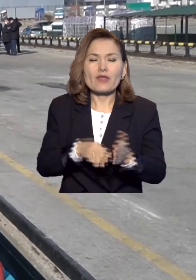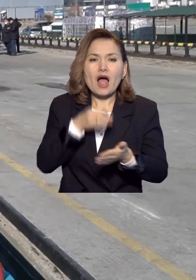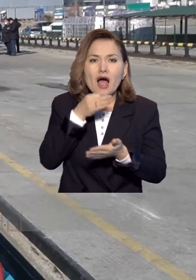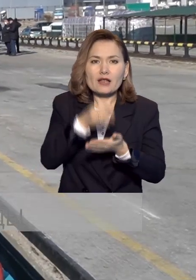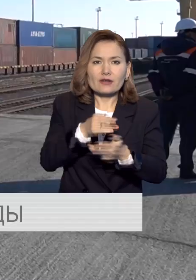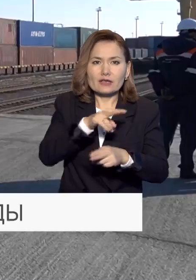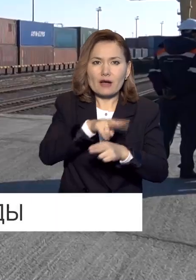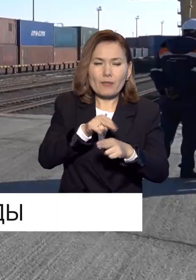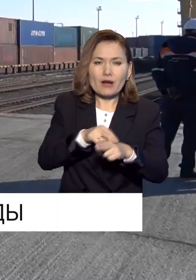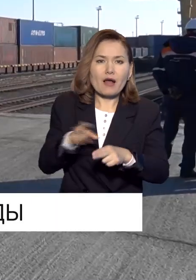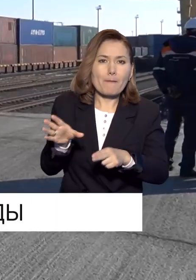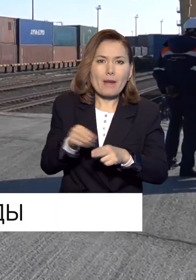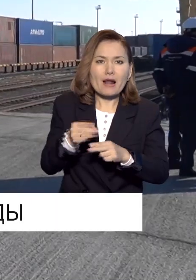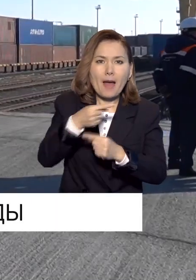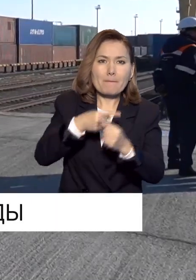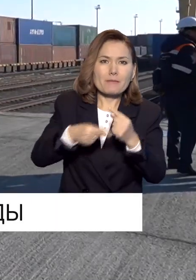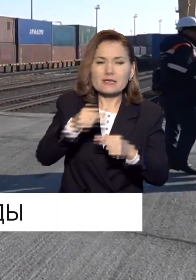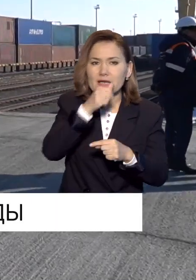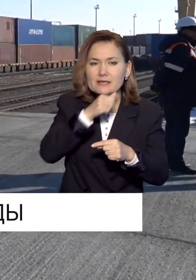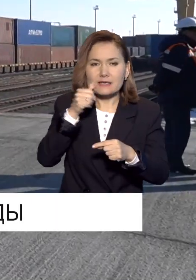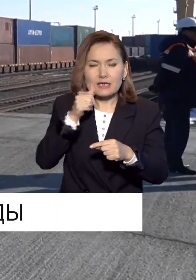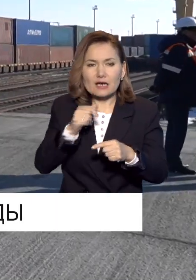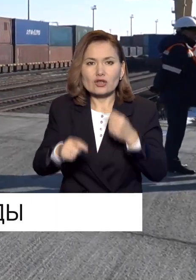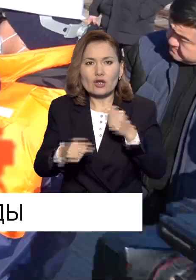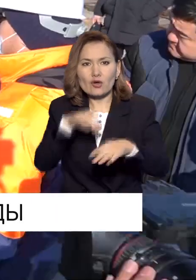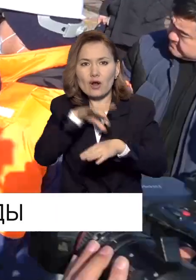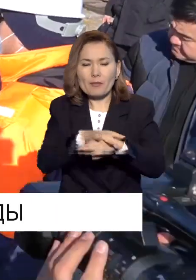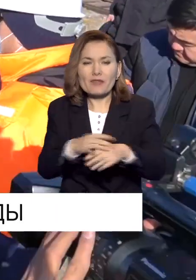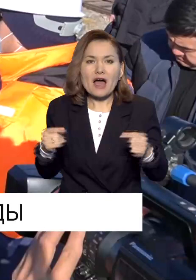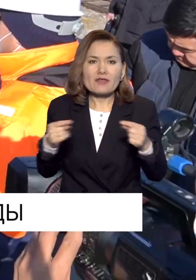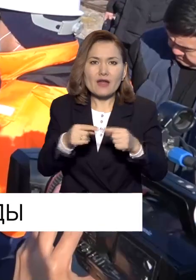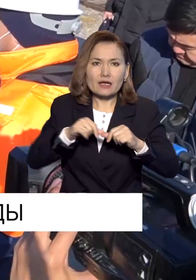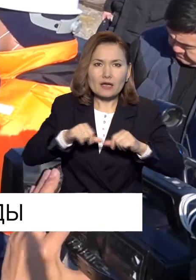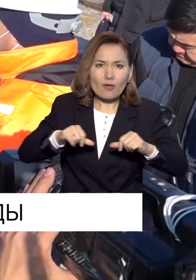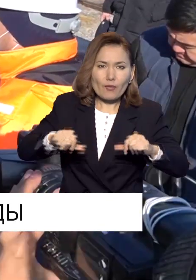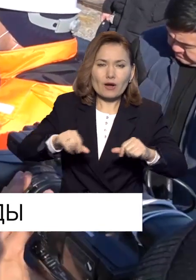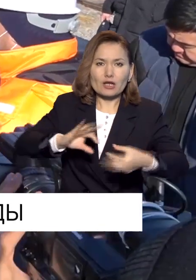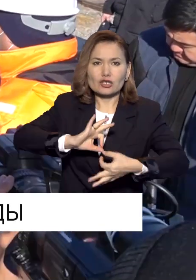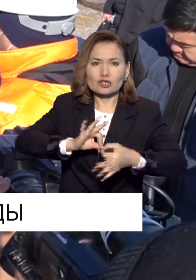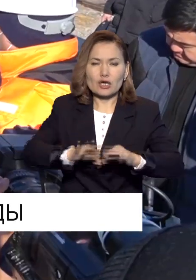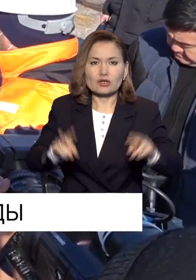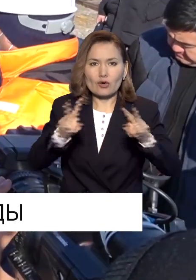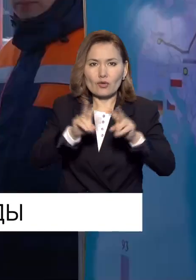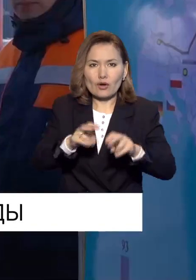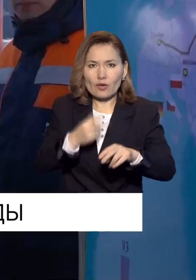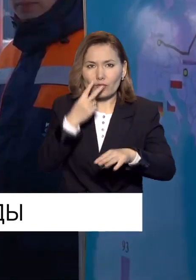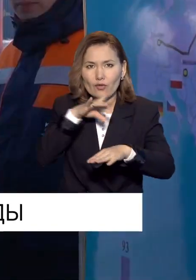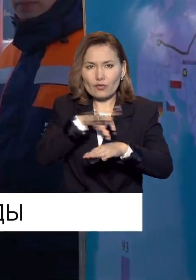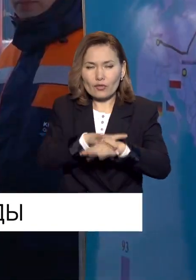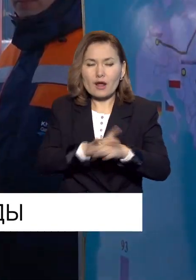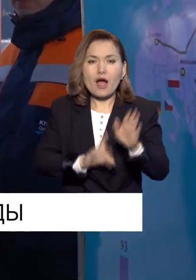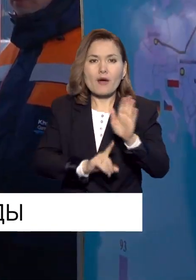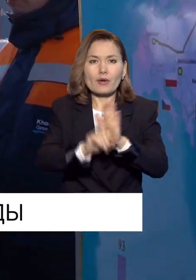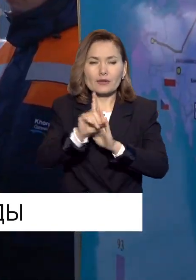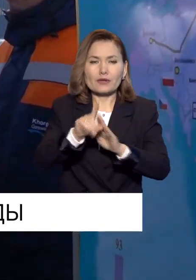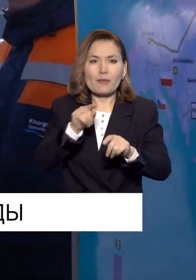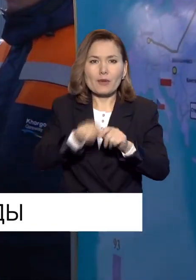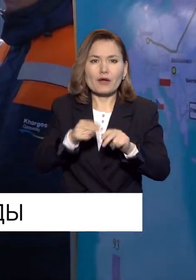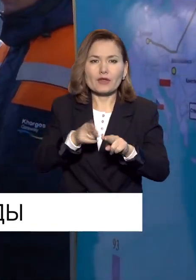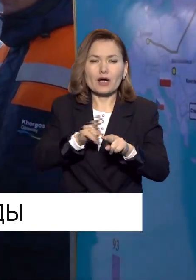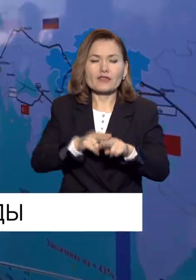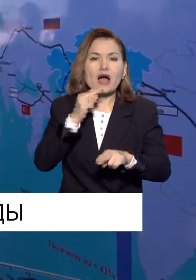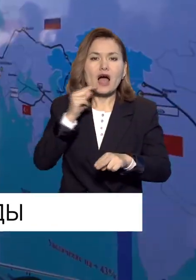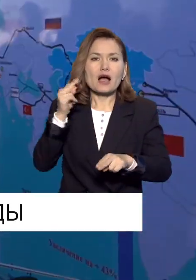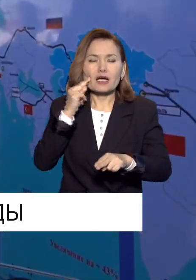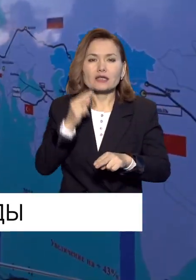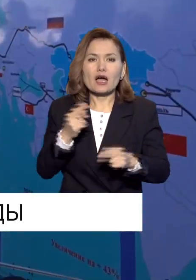көлеңкелі бизнестің бар жоғын анықтап, статистика мәліметтерімен нақты тауар айналымының арасындағы алшақтықтарды қарауға кірісті. Қорғасқа арнайы